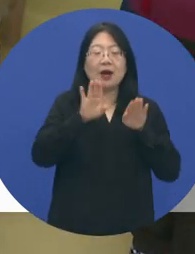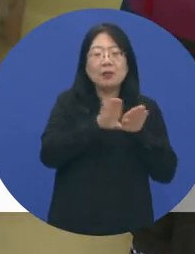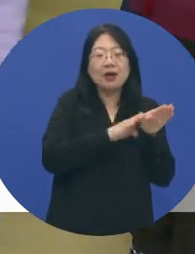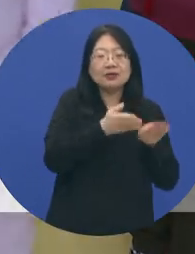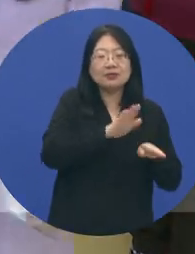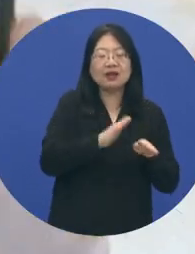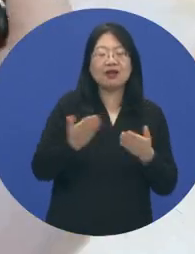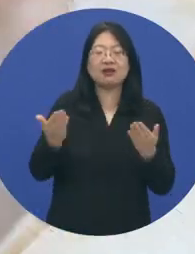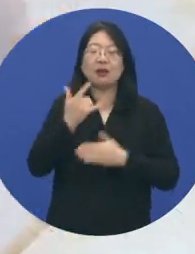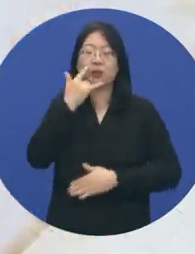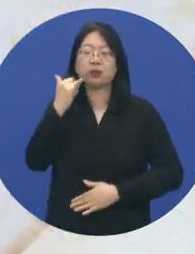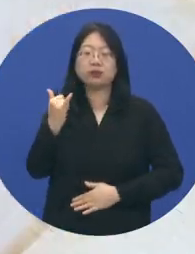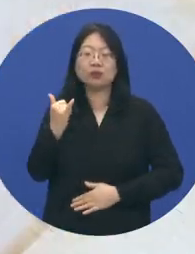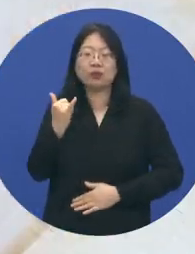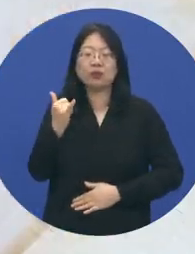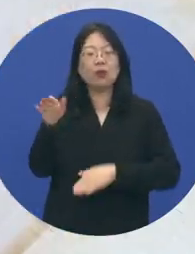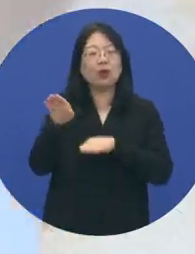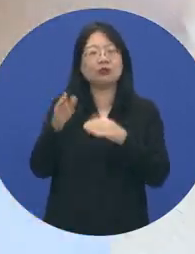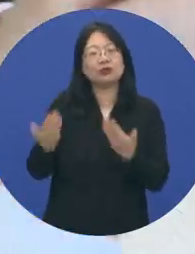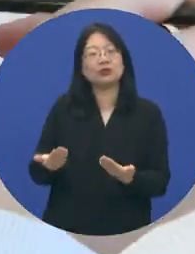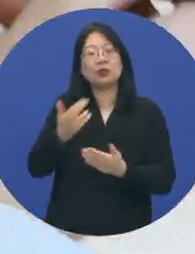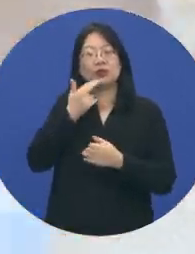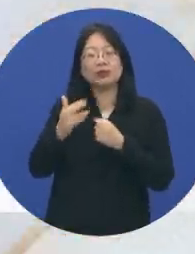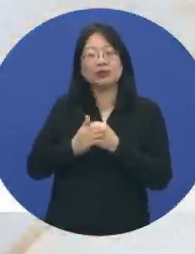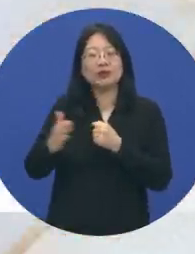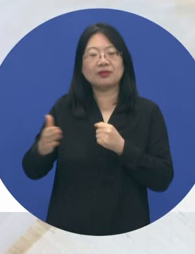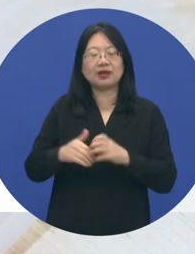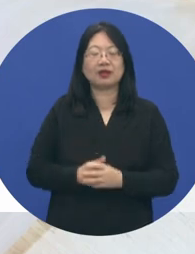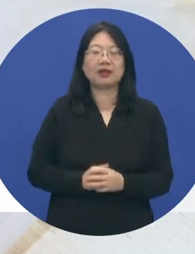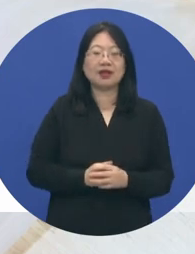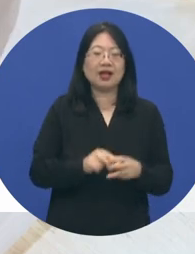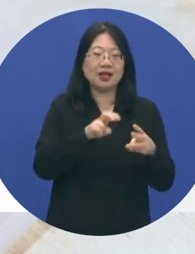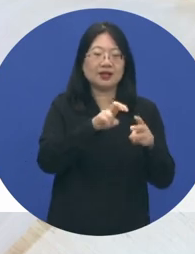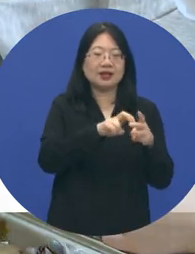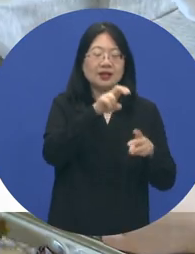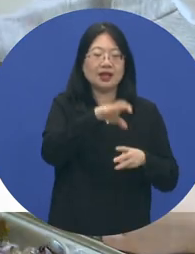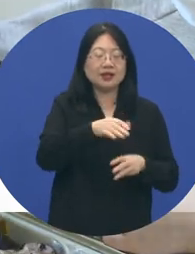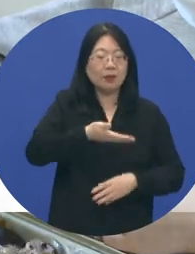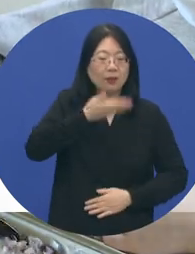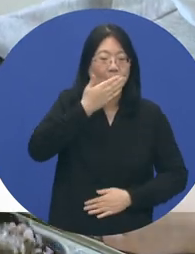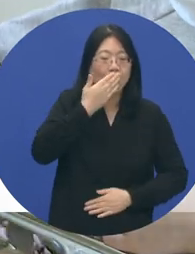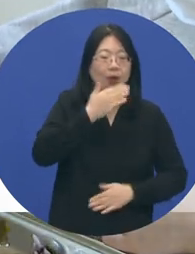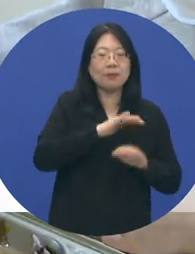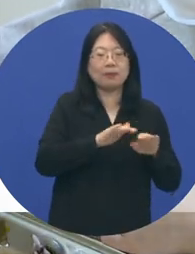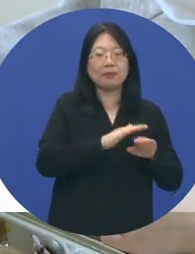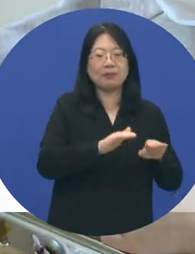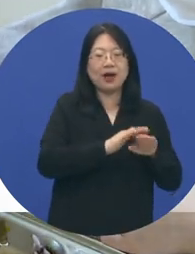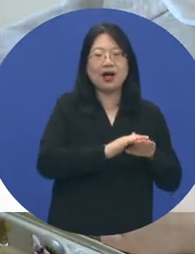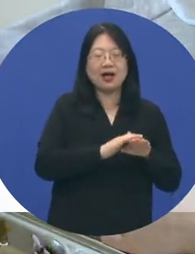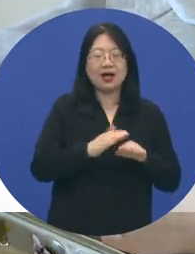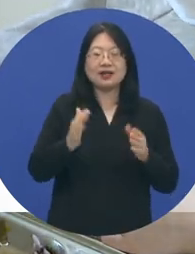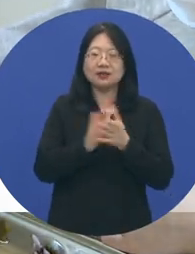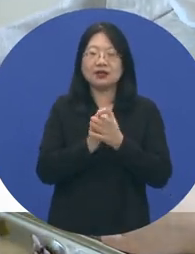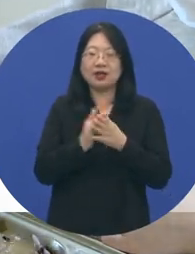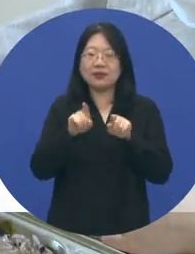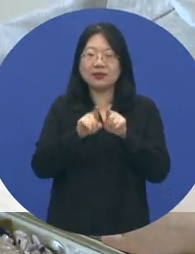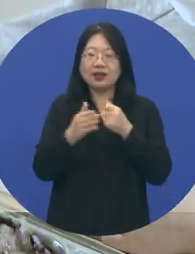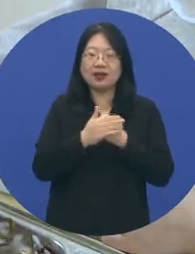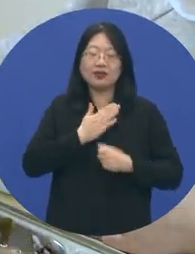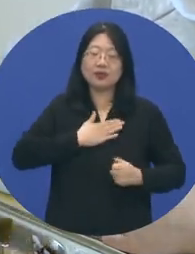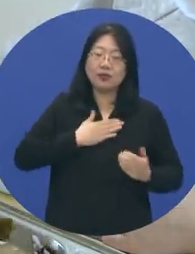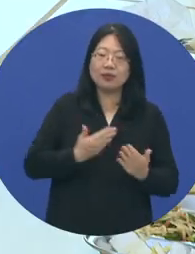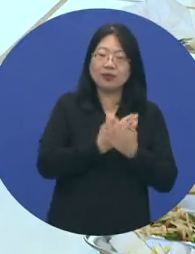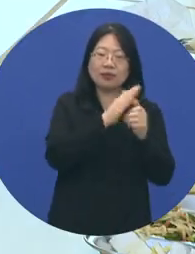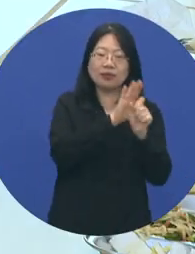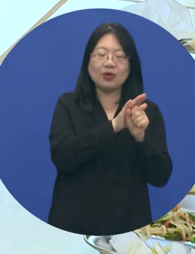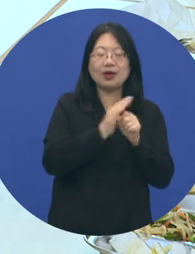해도 일하는 부모들은 방학이 없기 때문. 이렇게 센터에서 끼니를 해결하면 아이들은 친구들과 함께하니 정서 발달에 도움이